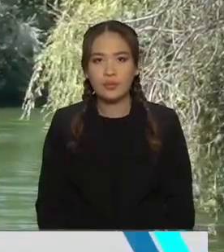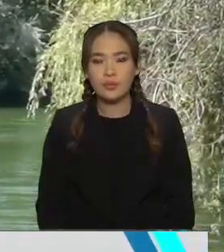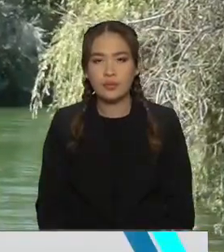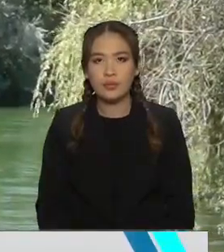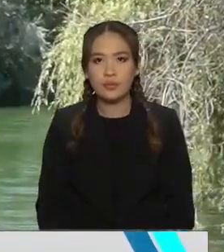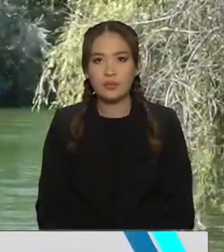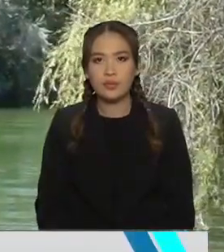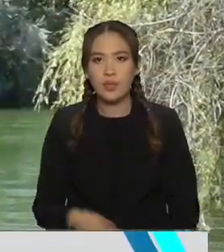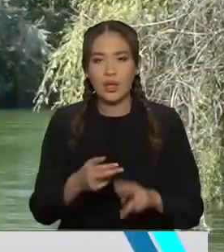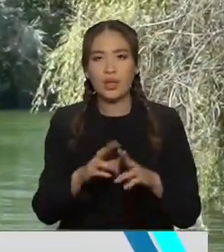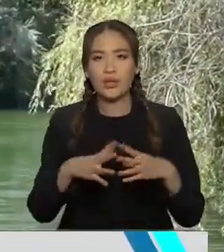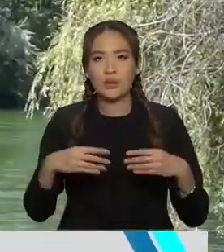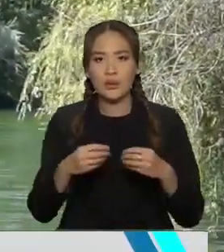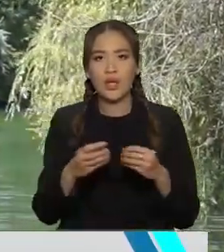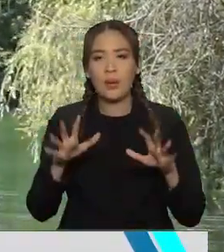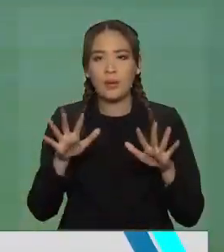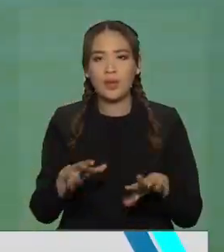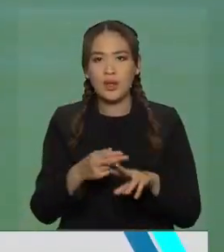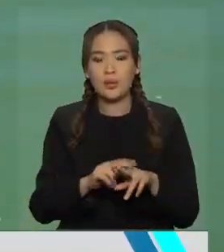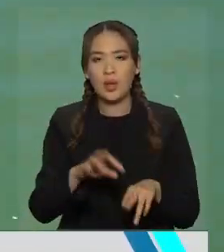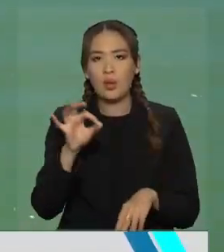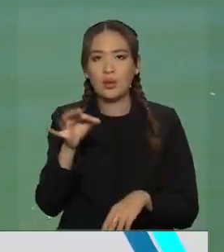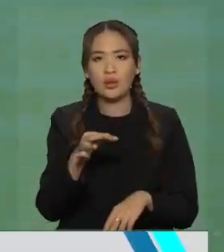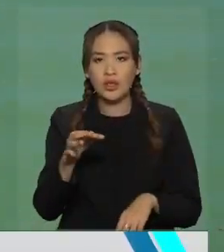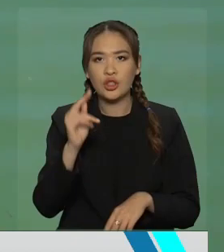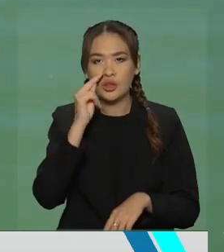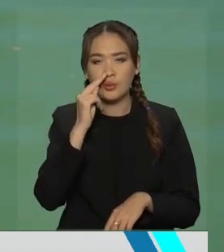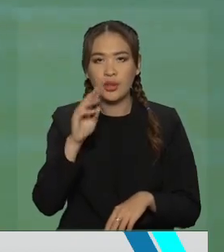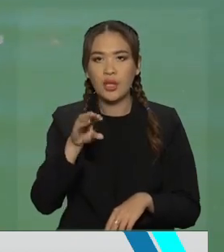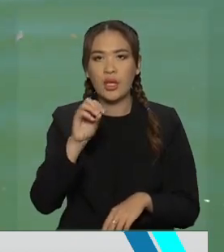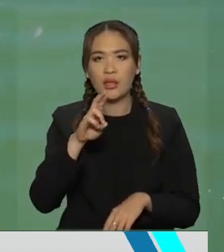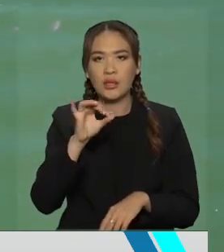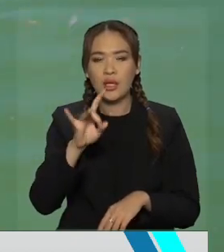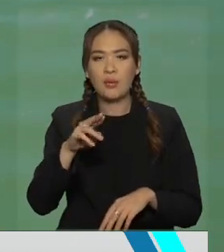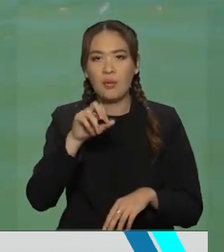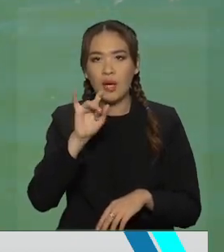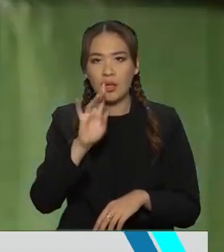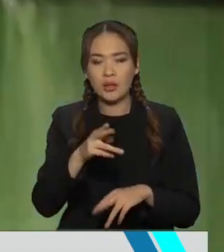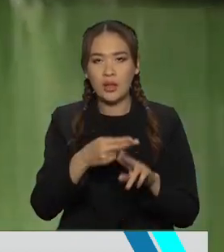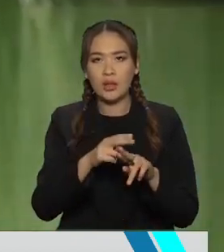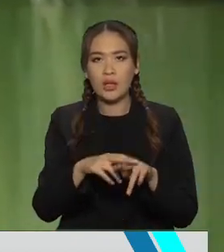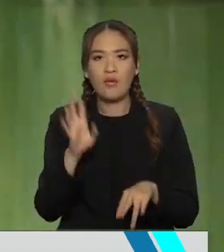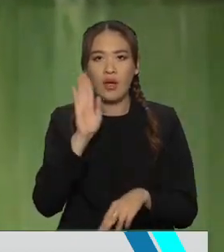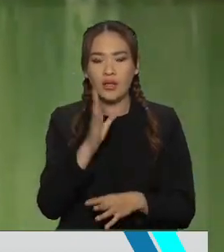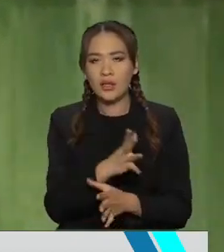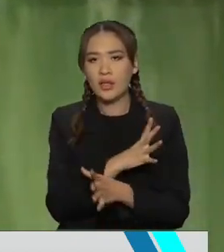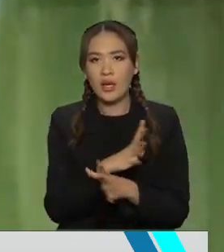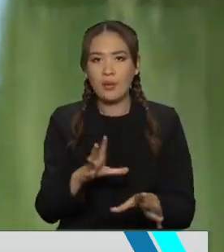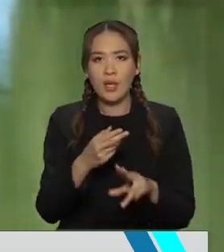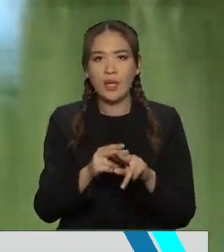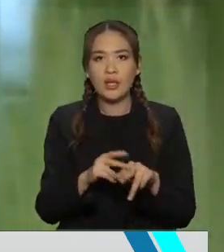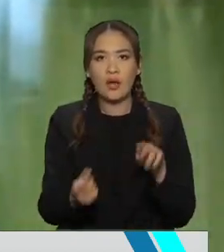Утиное семейство вновь заняло свое место на озере в Шымкентском дендропарке. Воды там не было несколько месяцев. Как